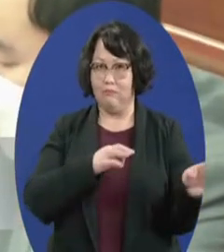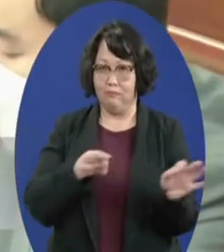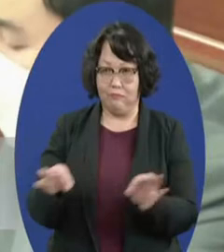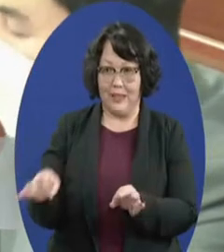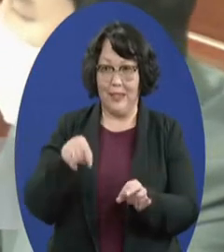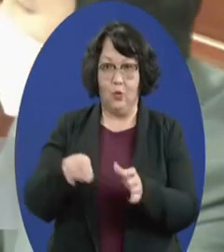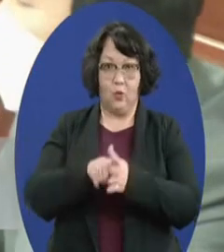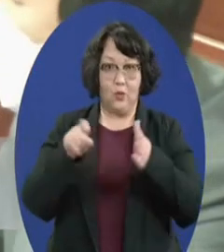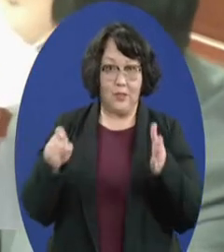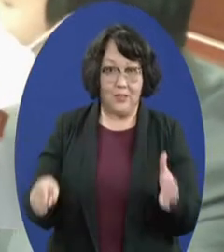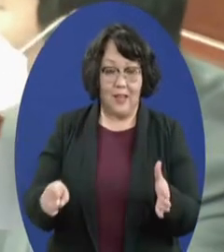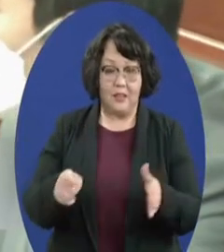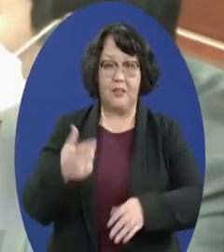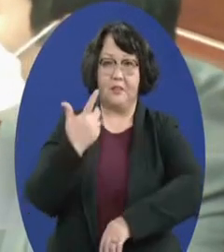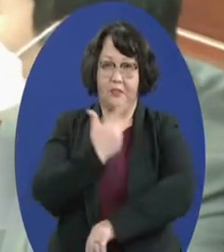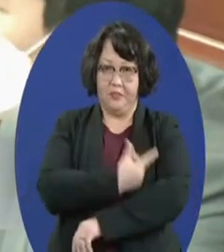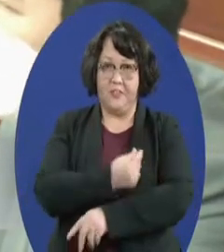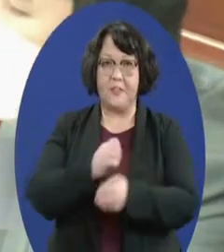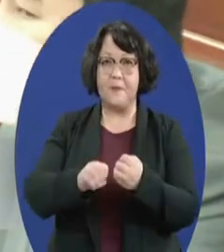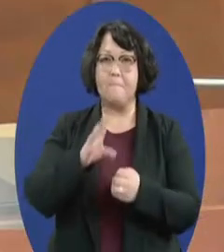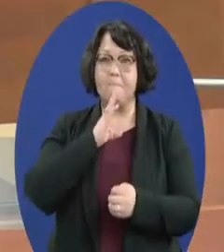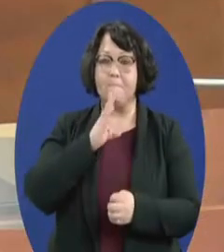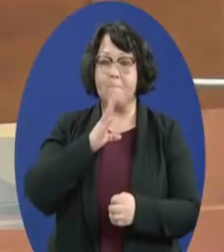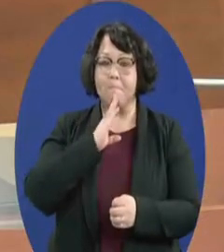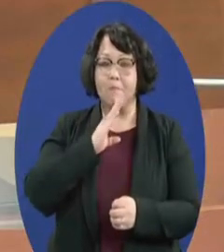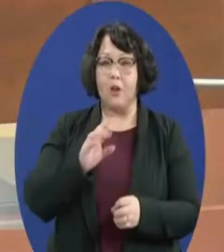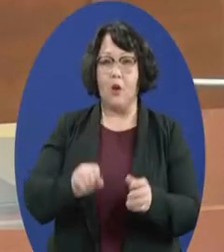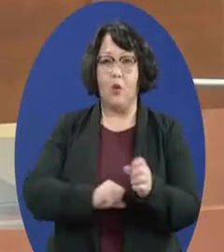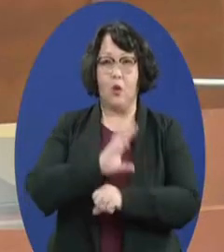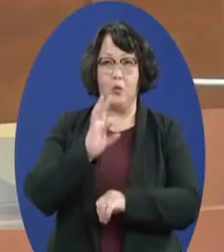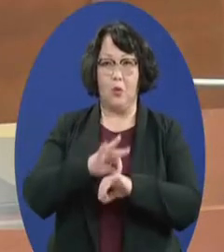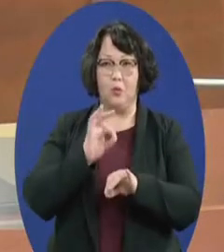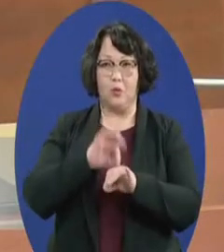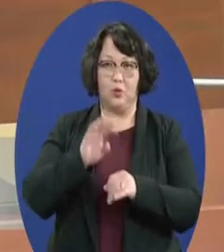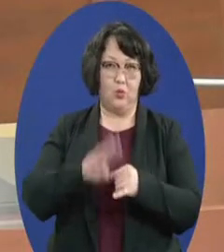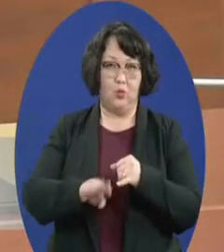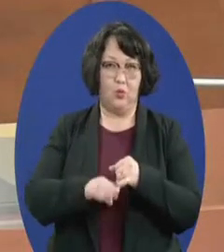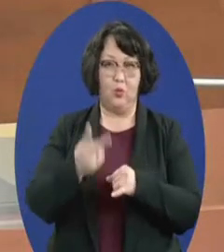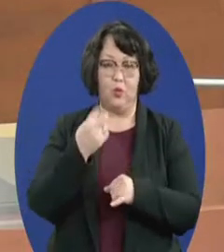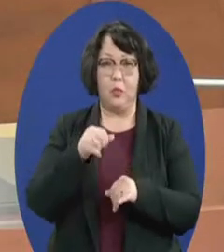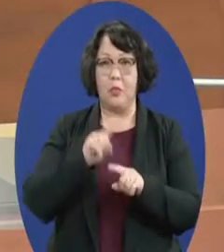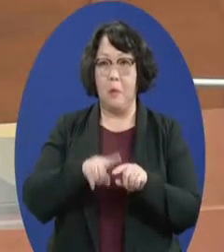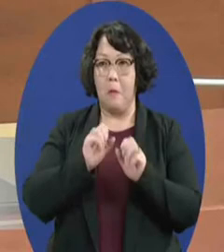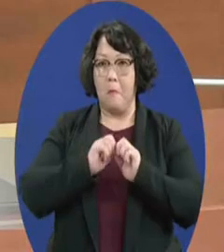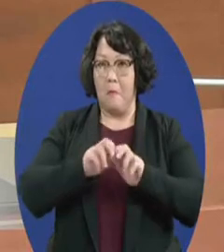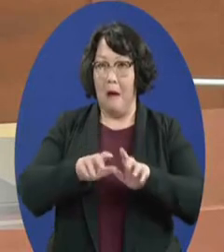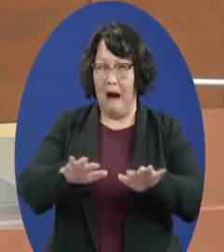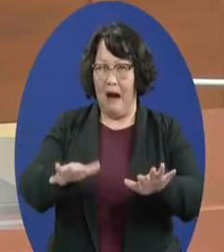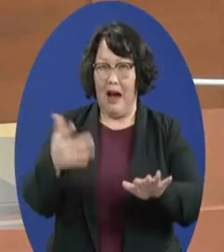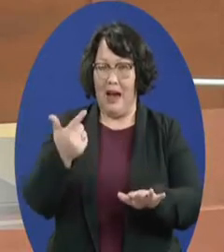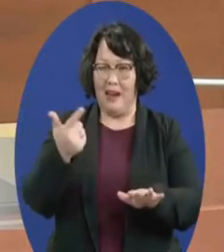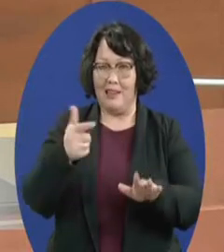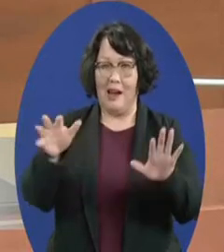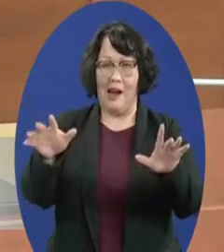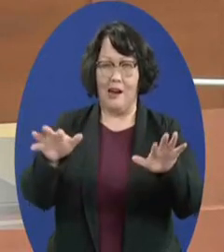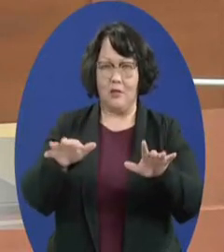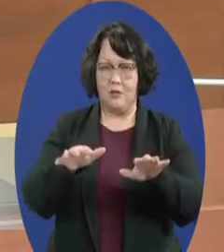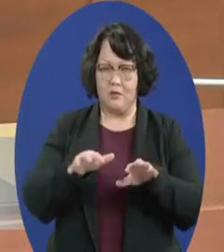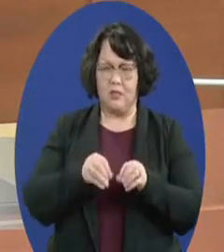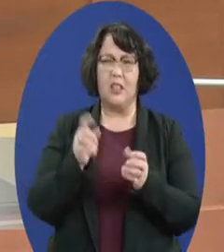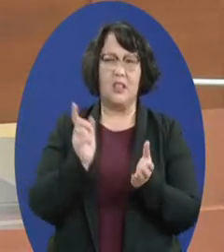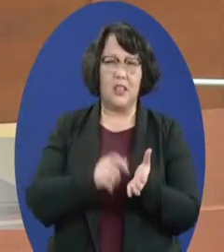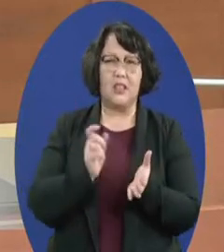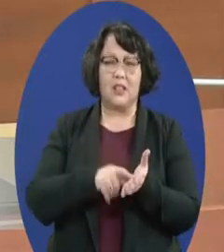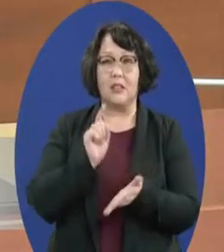ажлыг үргэлжлүүлнэ. За харин халдварын эрсдэл сүүлийн үед эрс нэмэгдсэн. Тиймээс эрсдлийг бууруулах шаардлага бий болсон